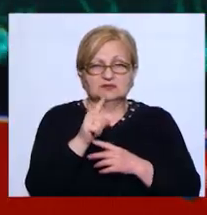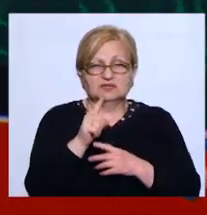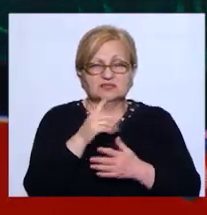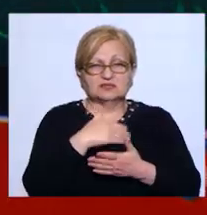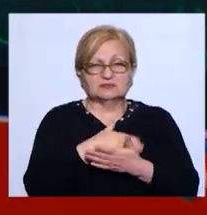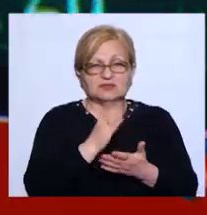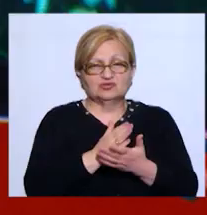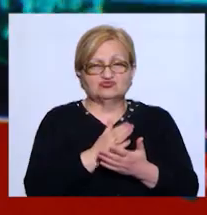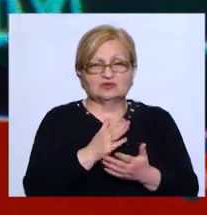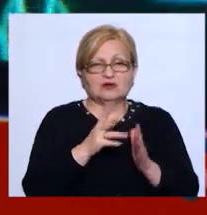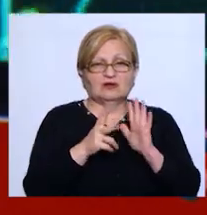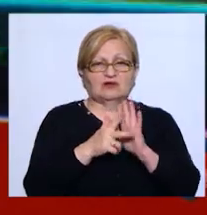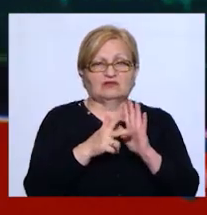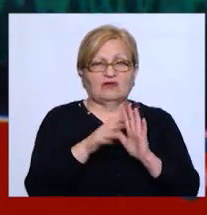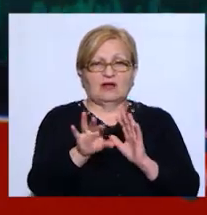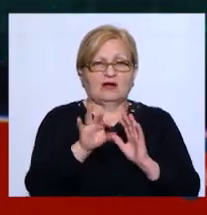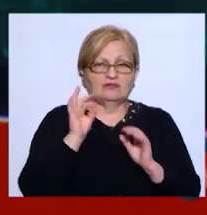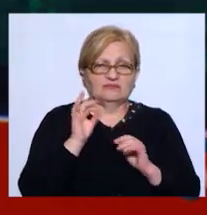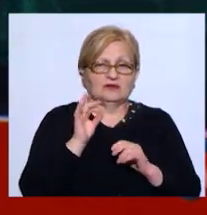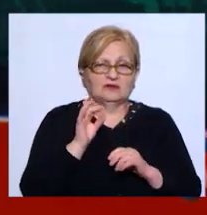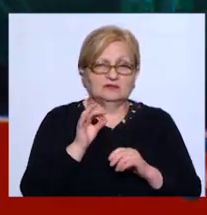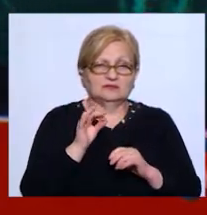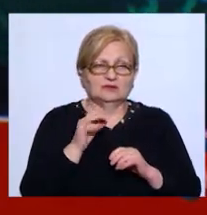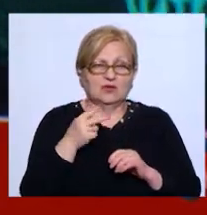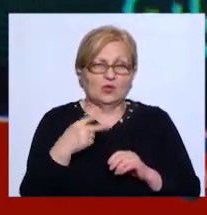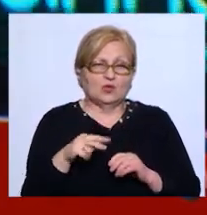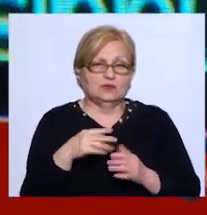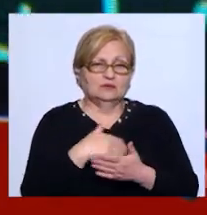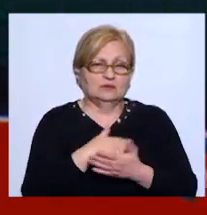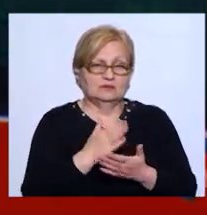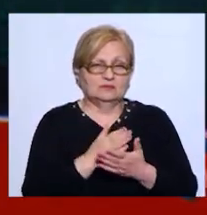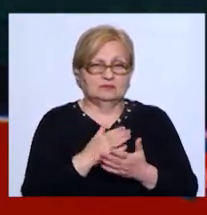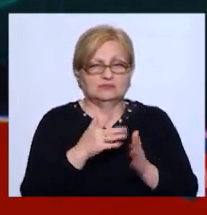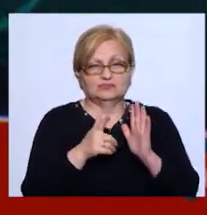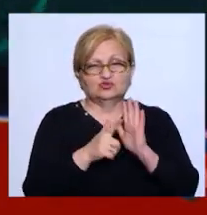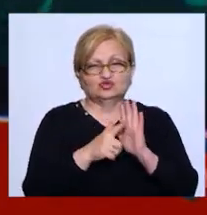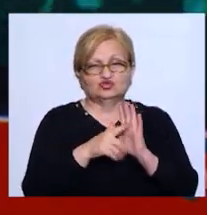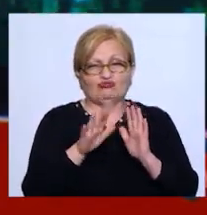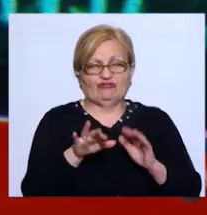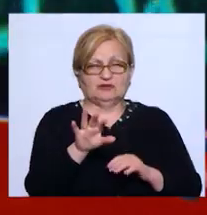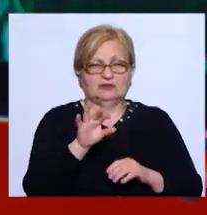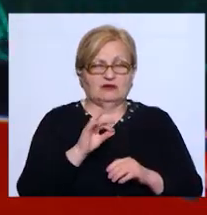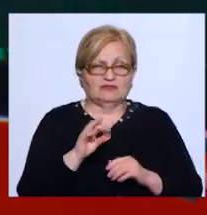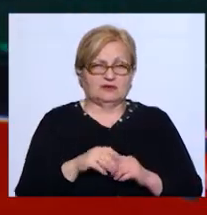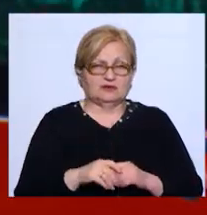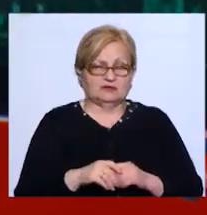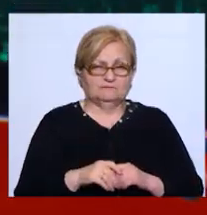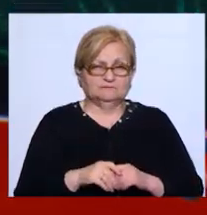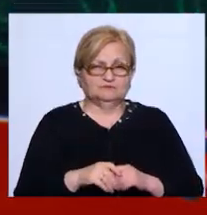11-ად გაიჭრა, 8 ავიღეთ. 20-ად გაიჭრა, 7